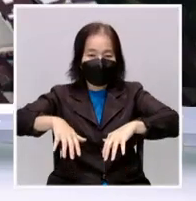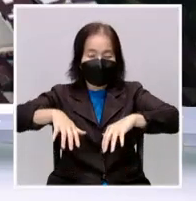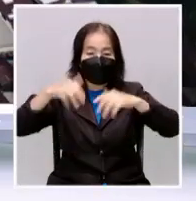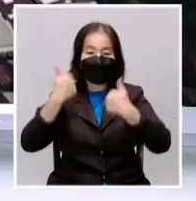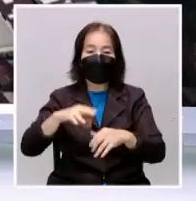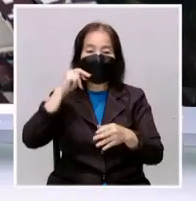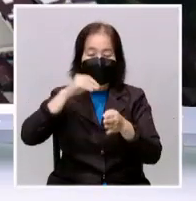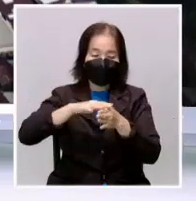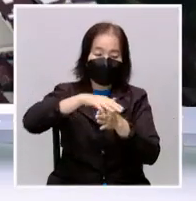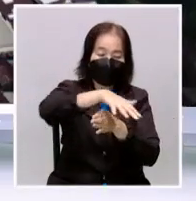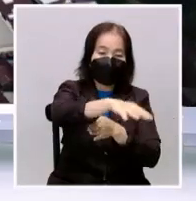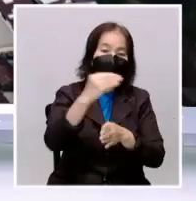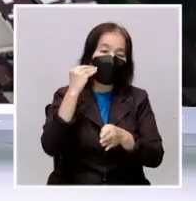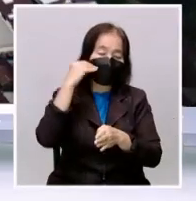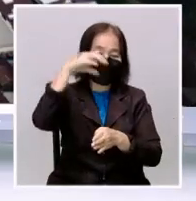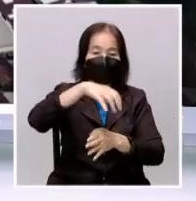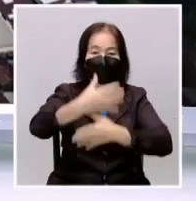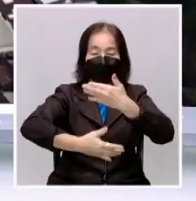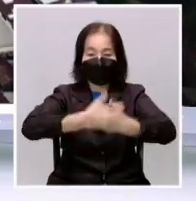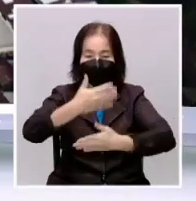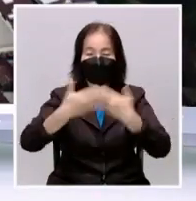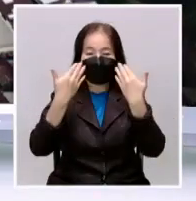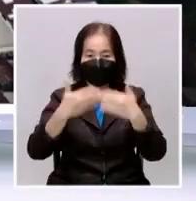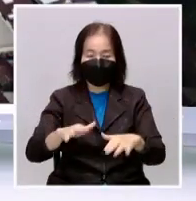านน้ำเข้าท่วมบ้านเรือนตลาดร้านค้าใน